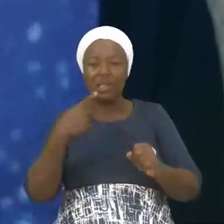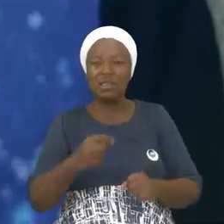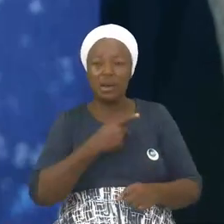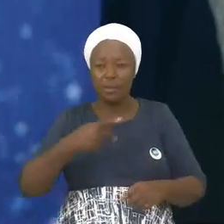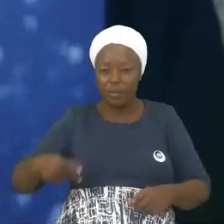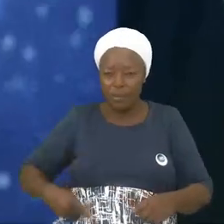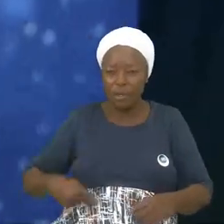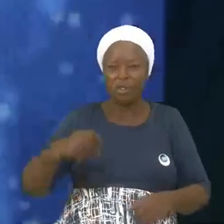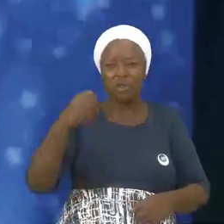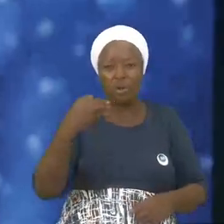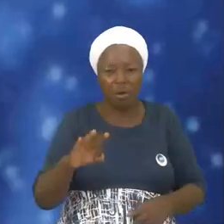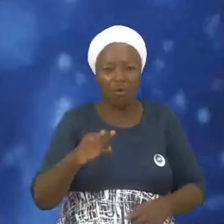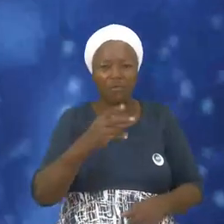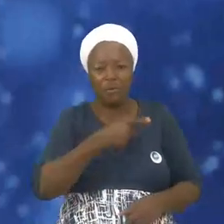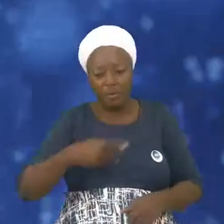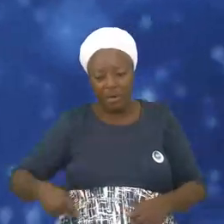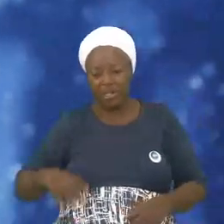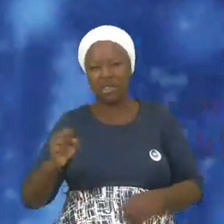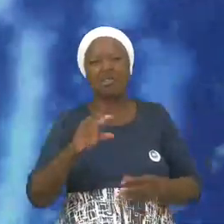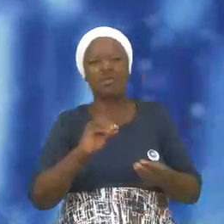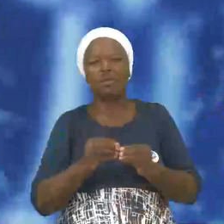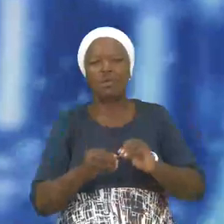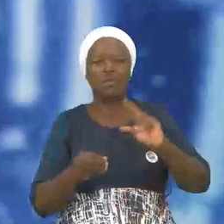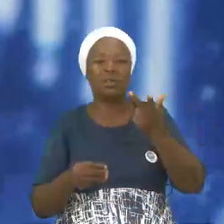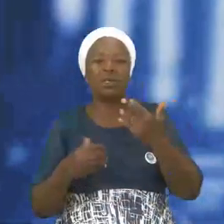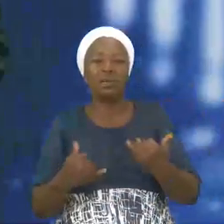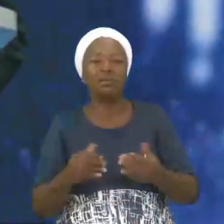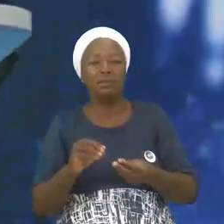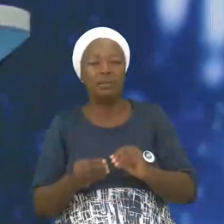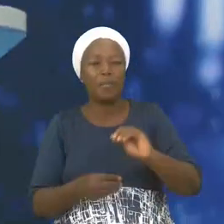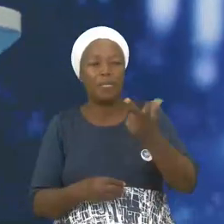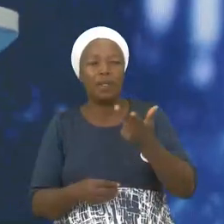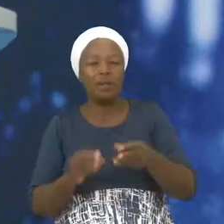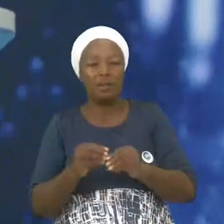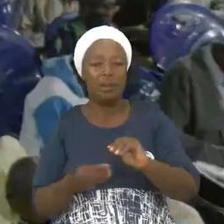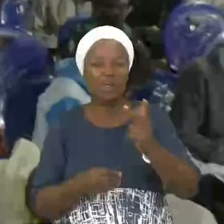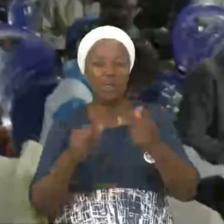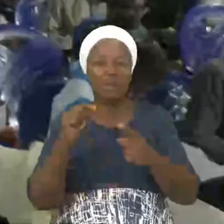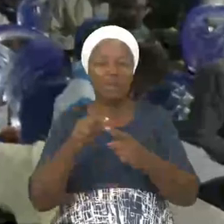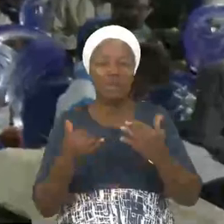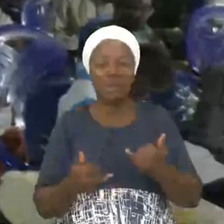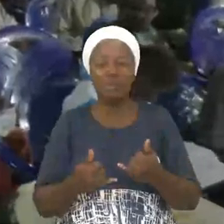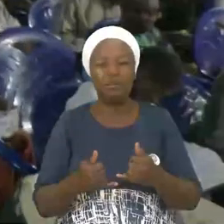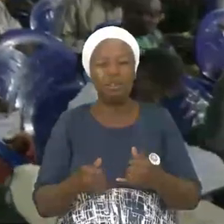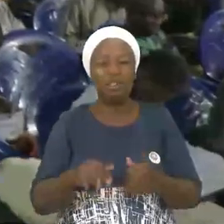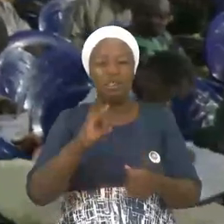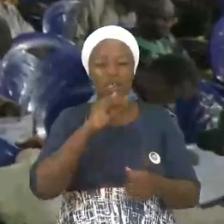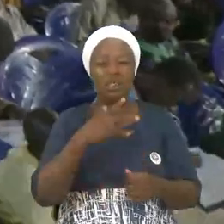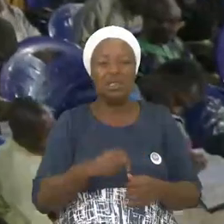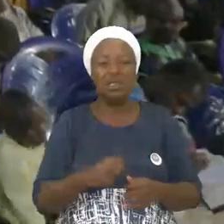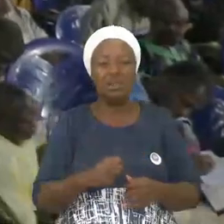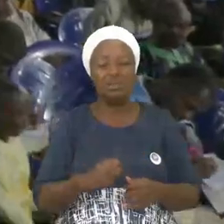Parce que tu as ouvert ton cœur pour recevoir le prince des princes. Troisième point